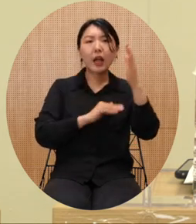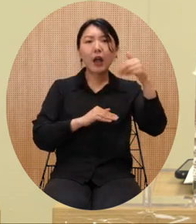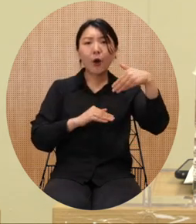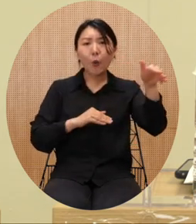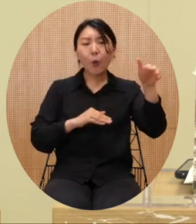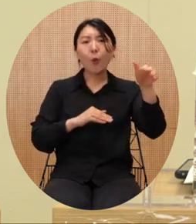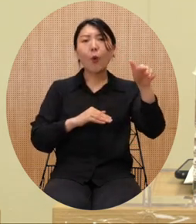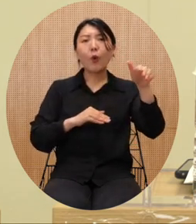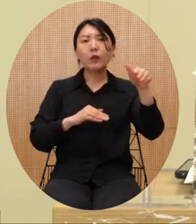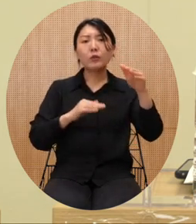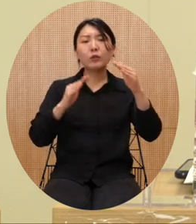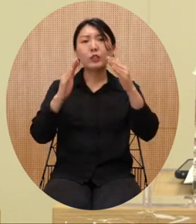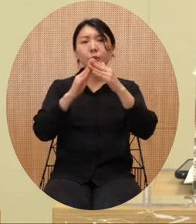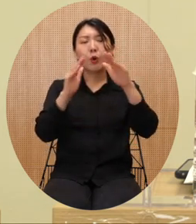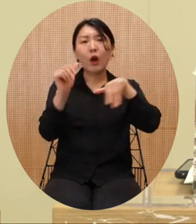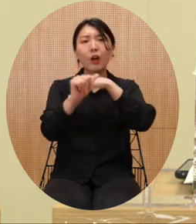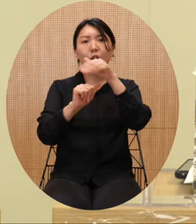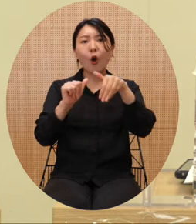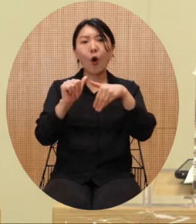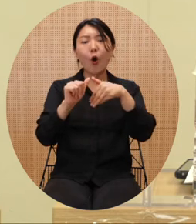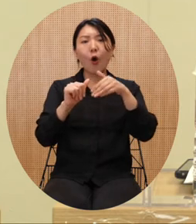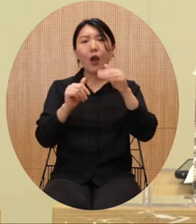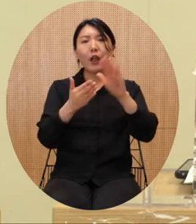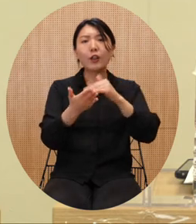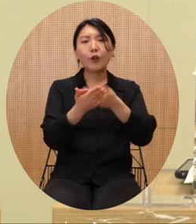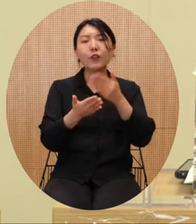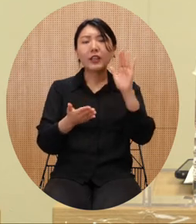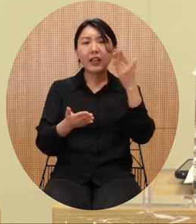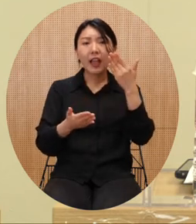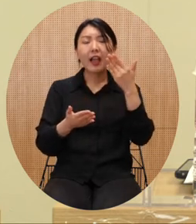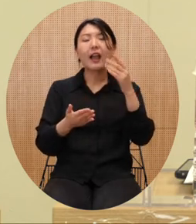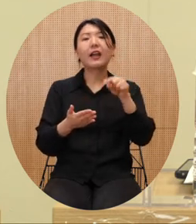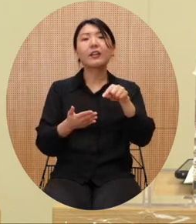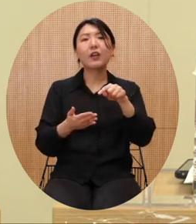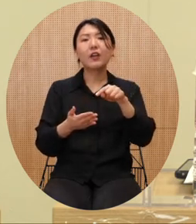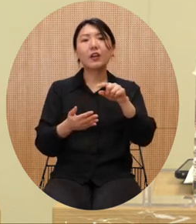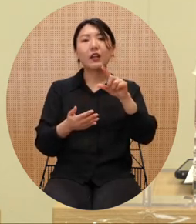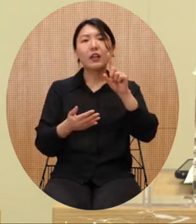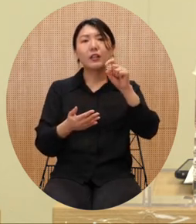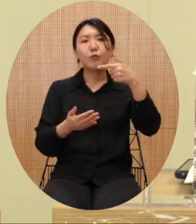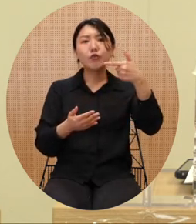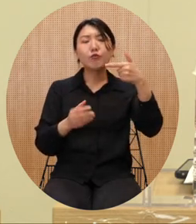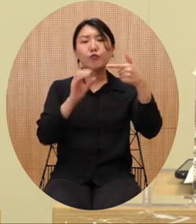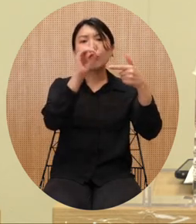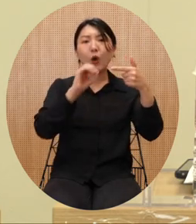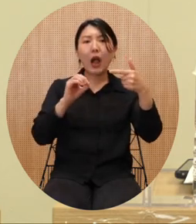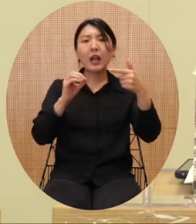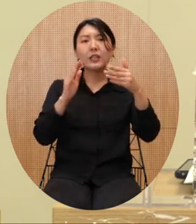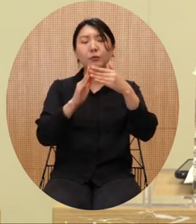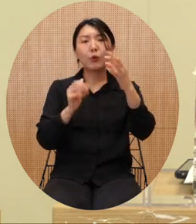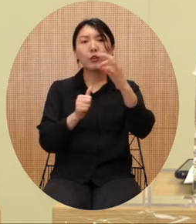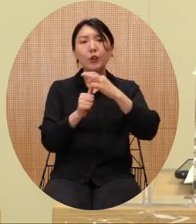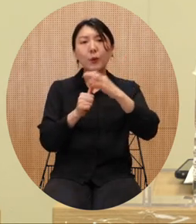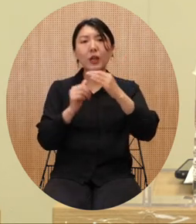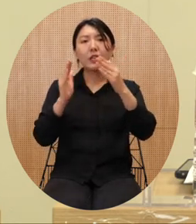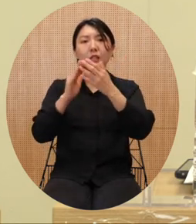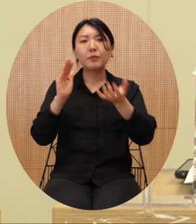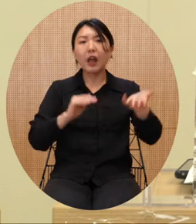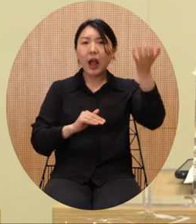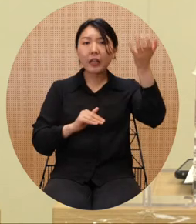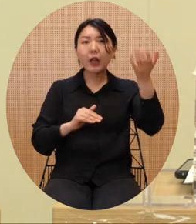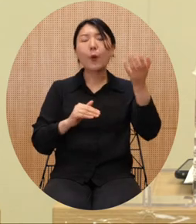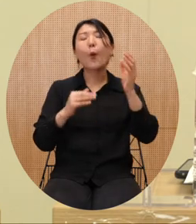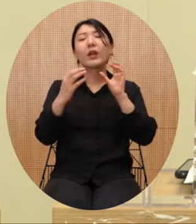중에서 주거 환경 개선되었다는 응답은 61%니까 약 16% 정도가 주거비 지원을 통해서 주거 상향을